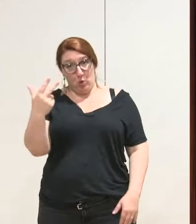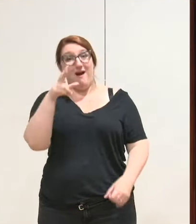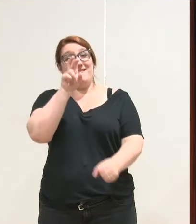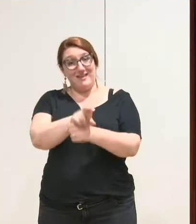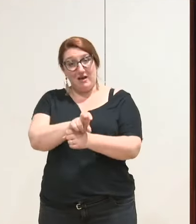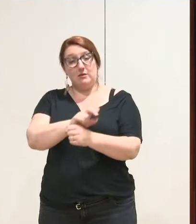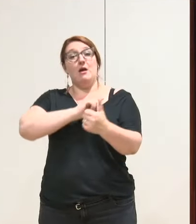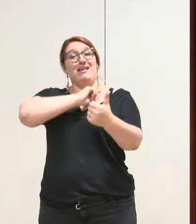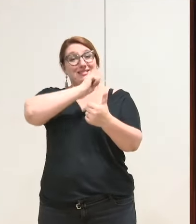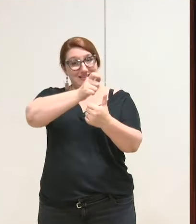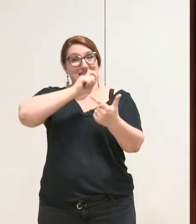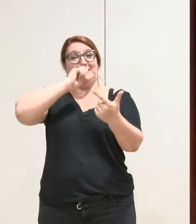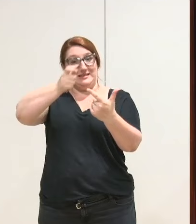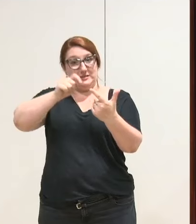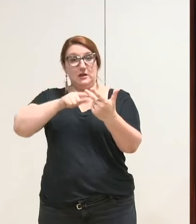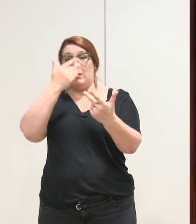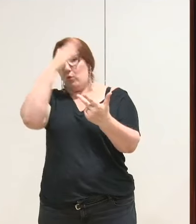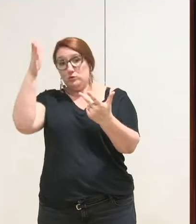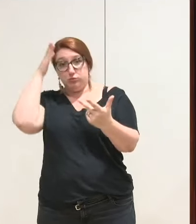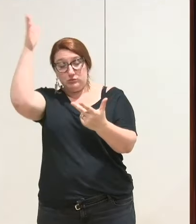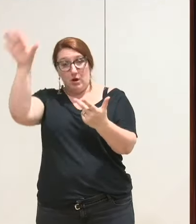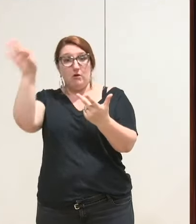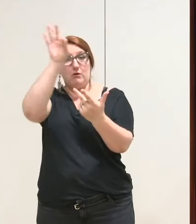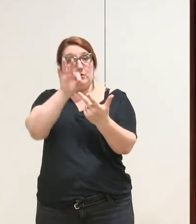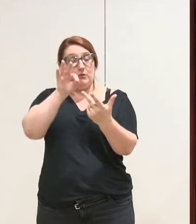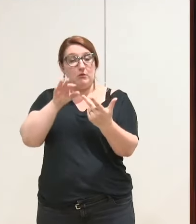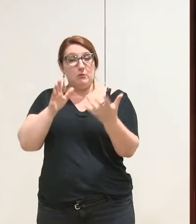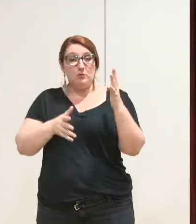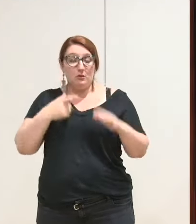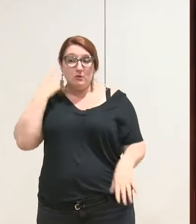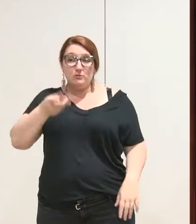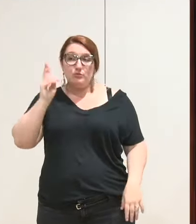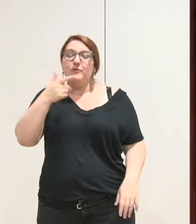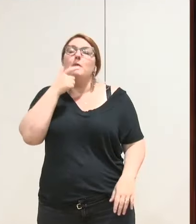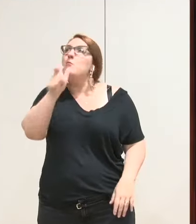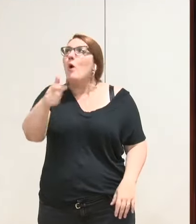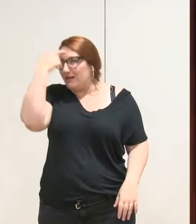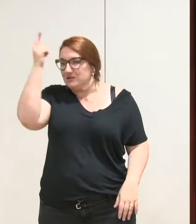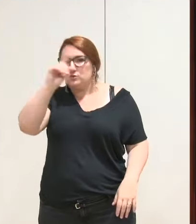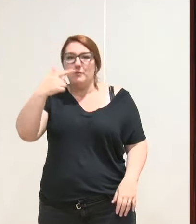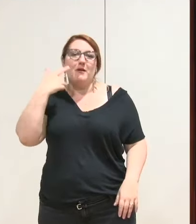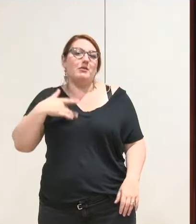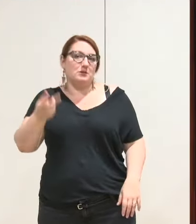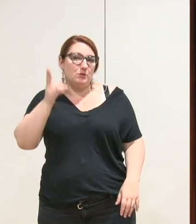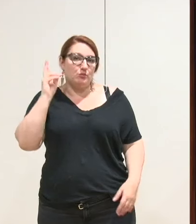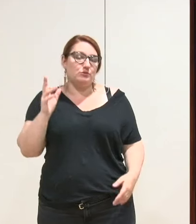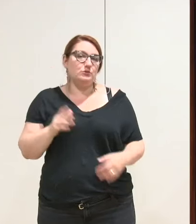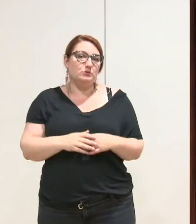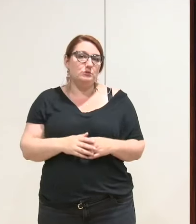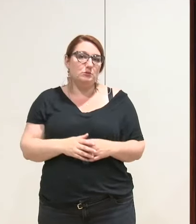trouvé un troisème plus tard enfin je je pense que ce serait peut-être plus intelligent excusez-moi c'est pas le terme mais plus intéressant de faire comme